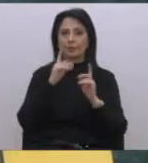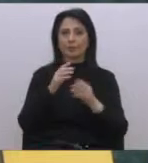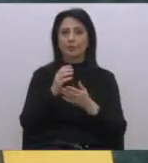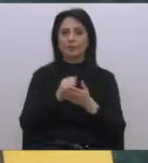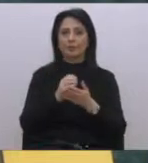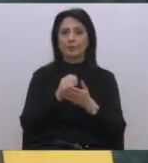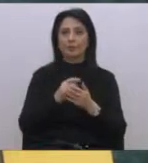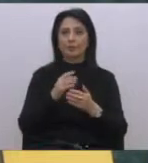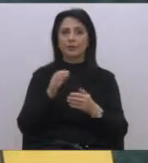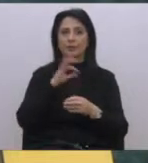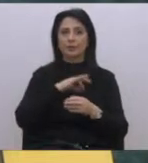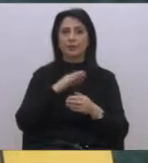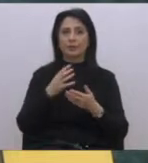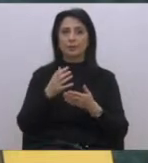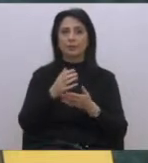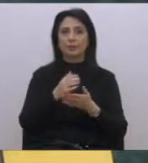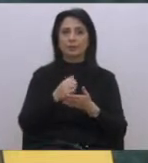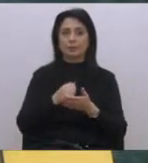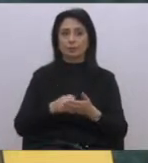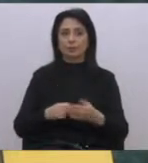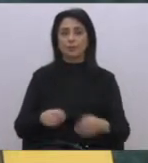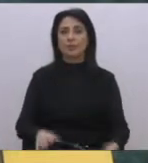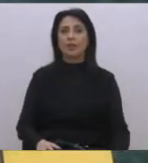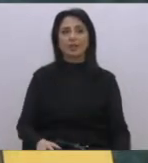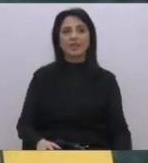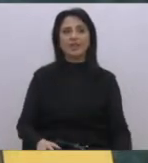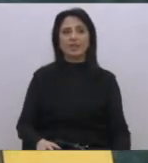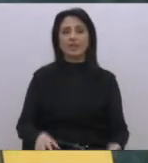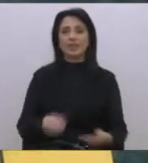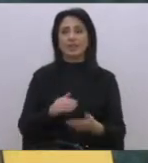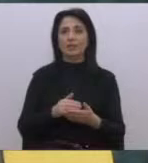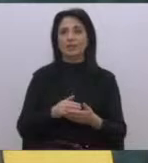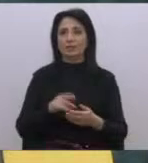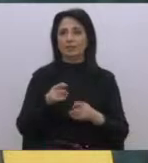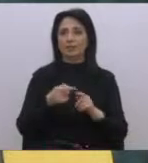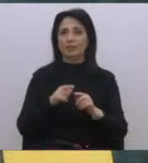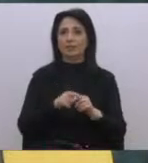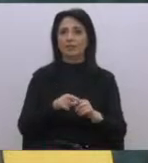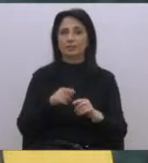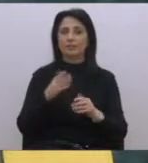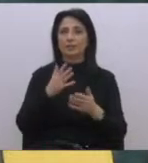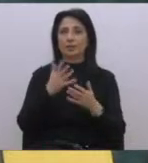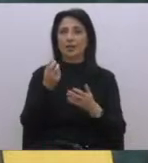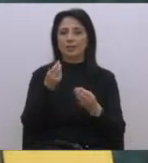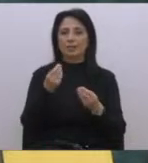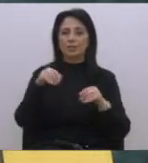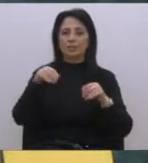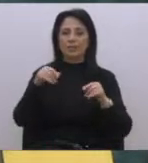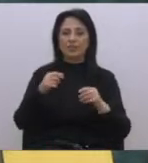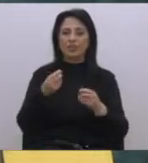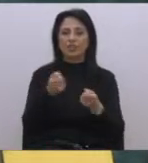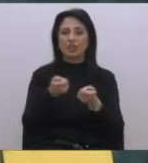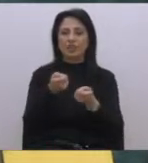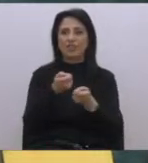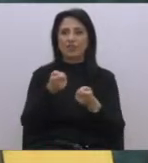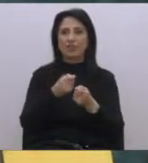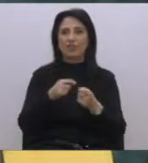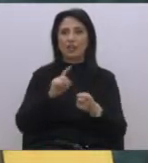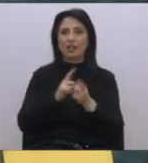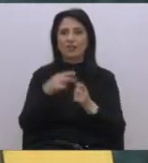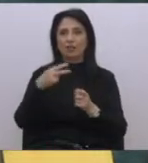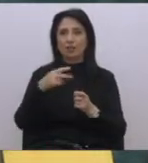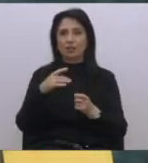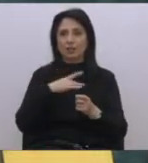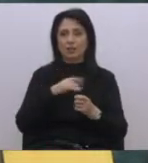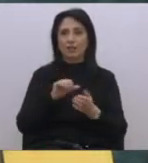resurse, sarge blogistuis, mă să greb lebi, ca nahlebuli, ca nahlebuli, Ani s-a scurba, ert cubur, metru, cușa, hreșis, mă poe bistuies, naturat, oci tetrisa,